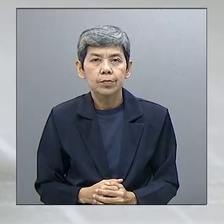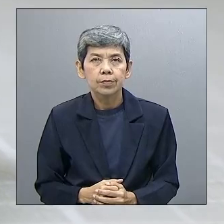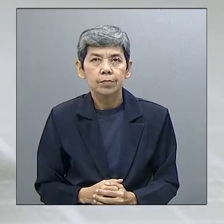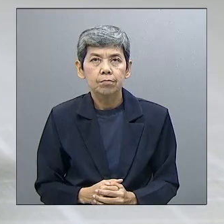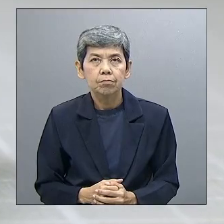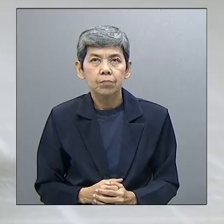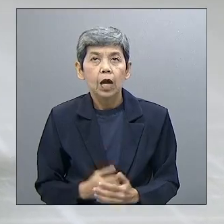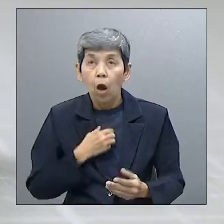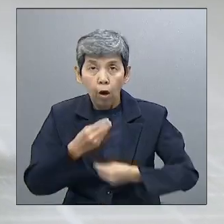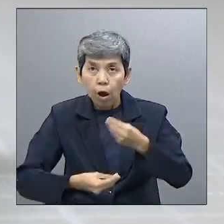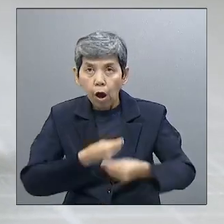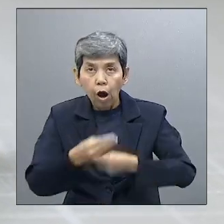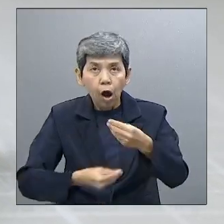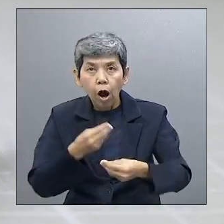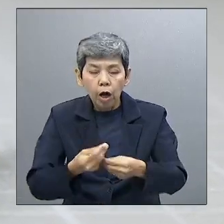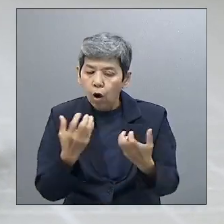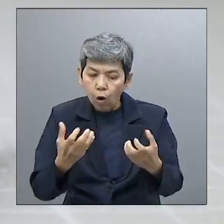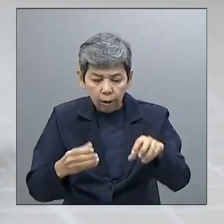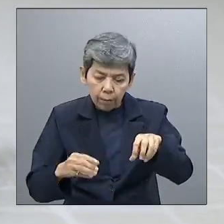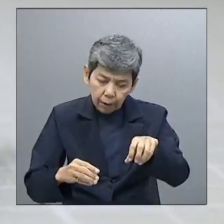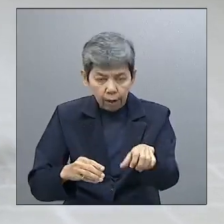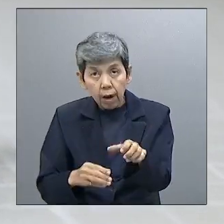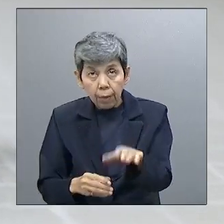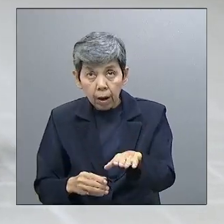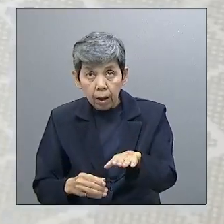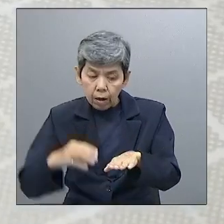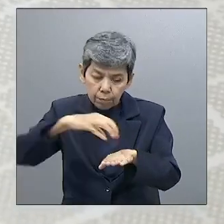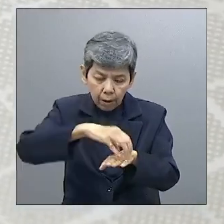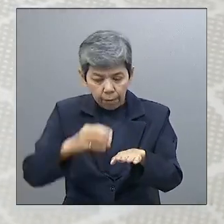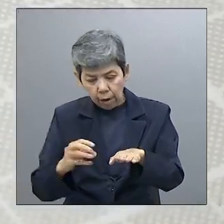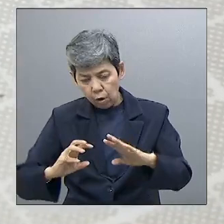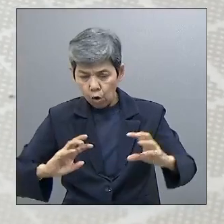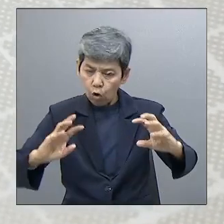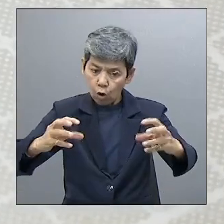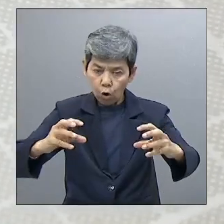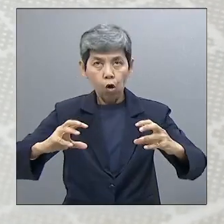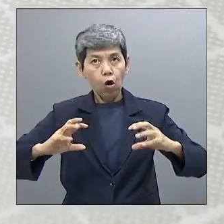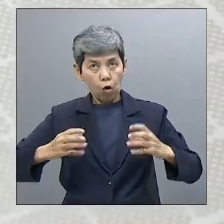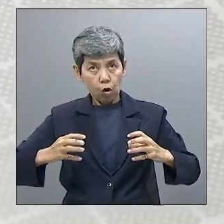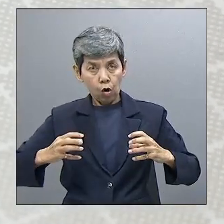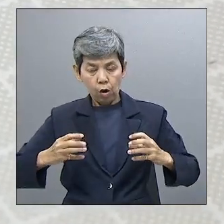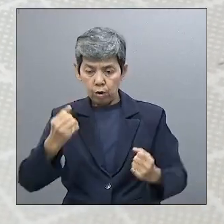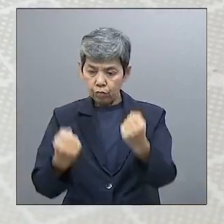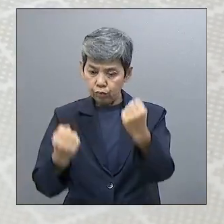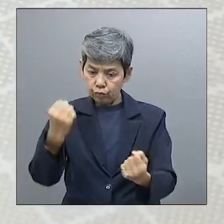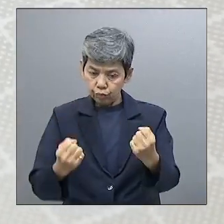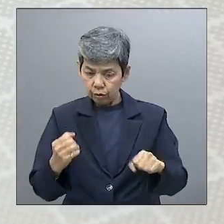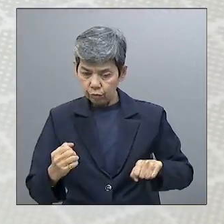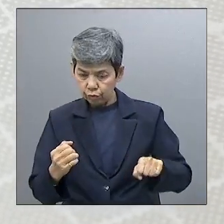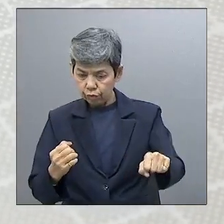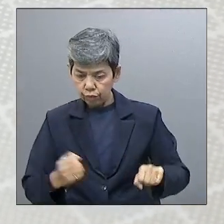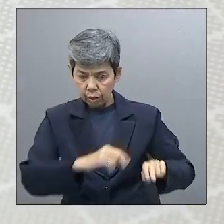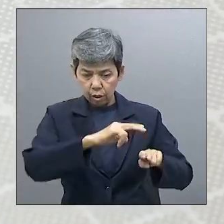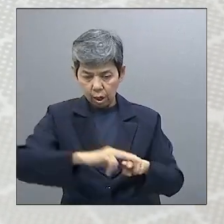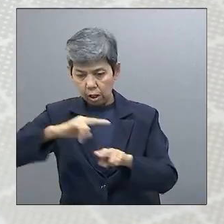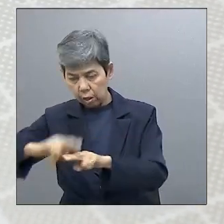ไม่ได้ขายรถทั้งคันเนาะแต่เราขายอุปกรณ์เกี่ยวกับรถเนี่ยมีทุกอย่างจะเป็นล้อเป็นพวงมาลัยเป็นเกียร์เป็นเบาะเป็นทุ